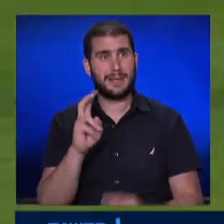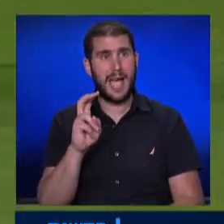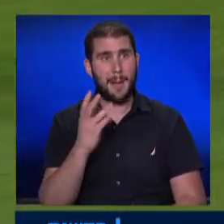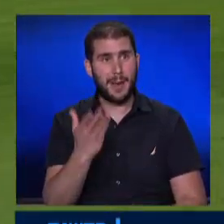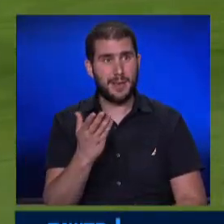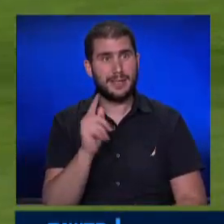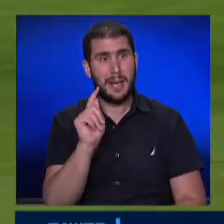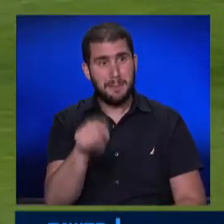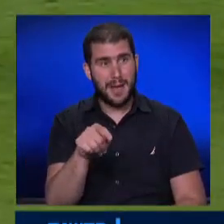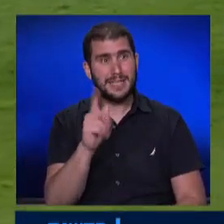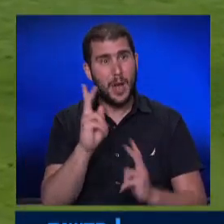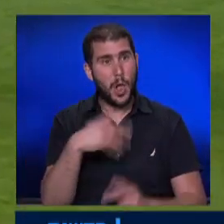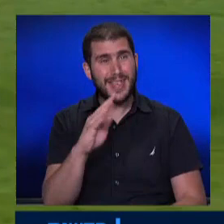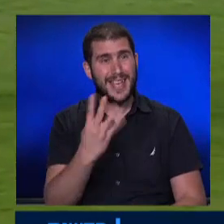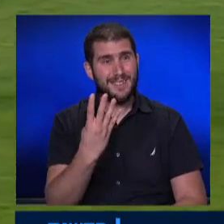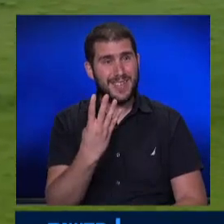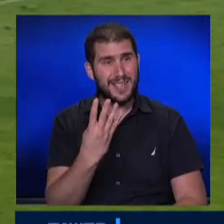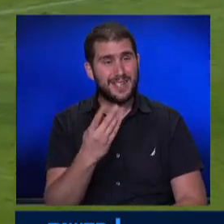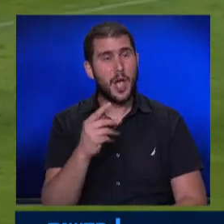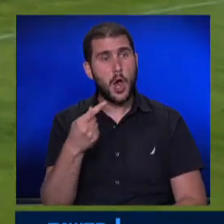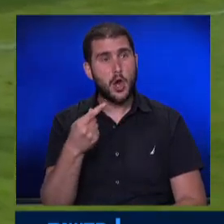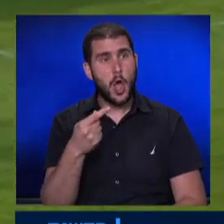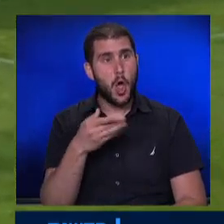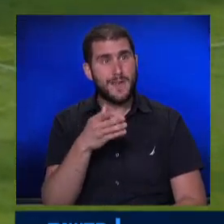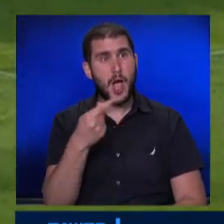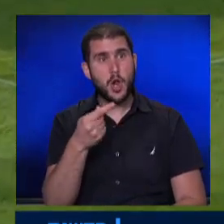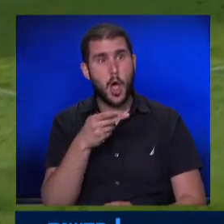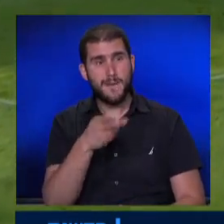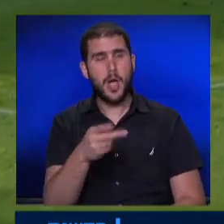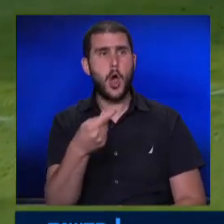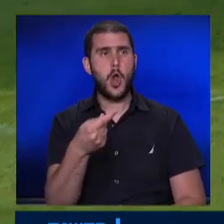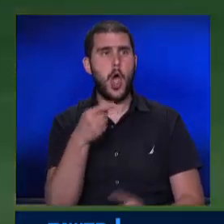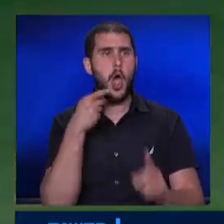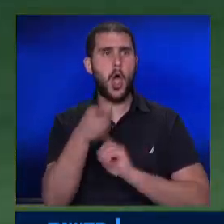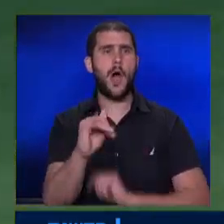זה מגיע, זה יכול להיות הרביעי, גלוך עובר, גלוך עובר,